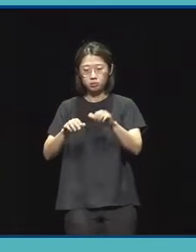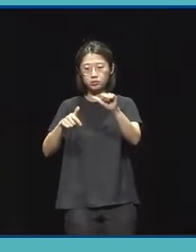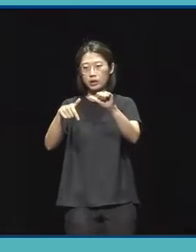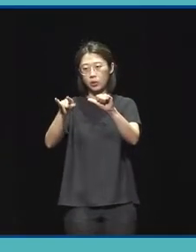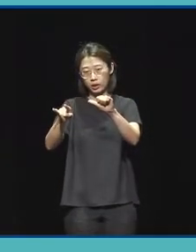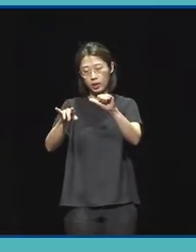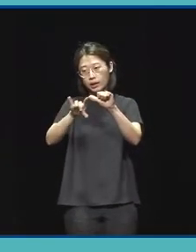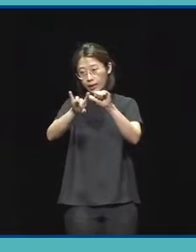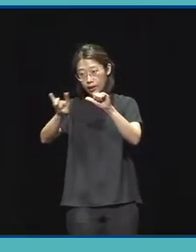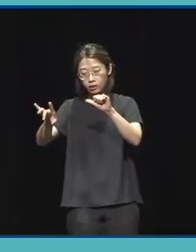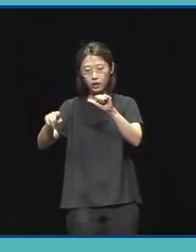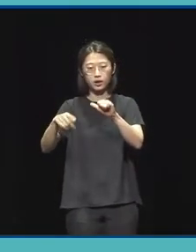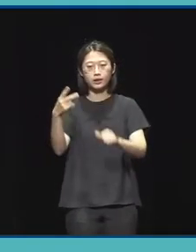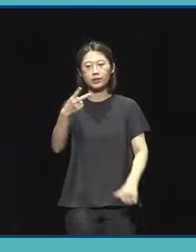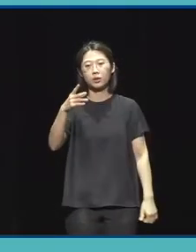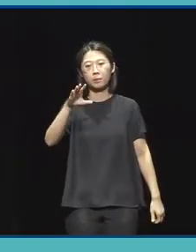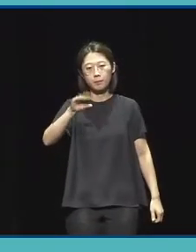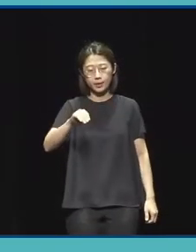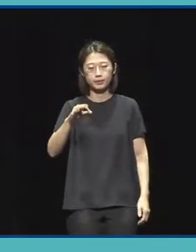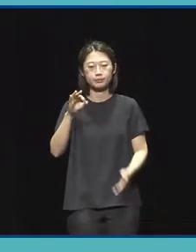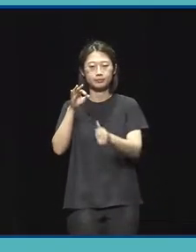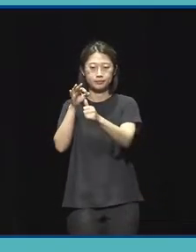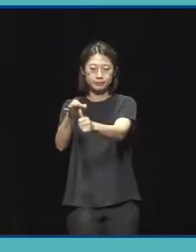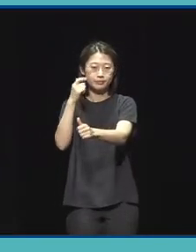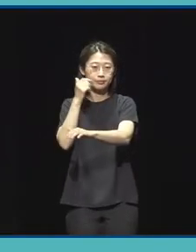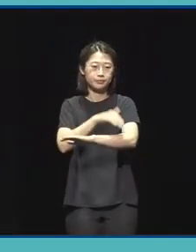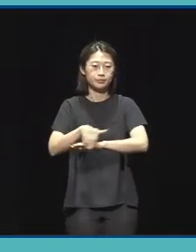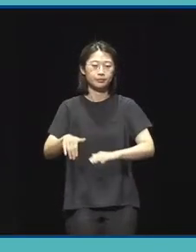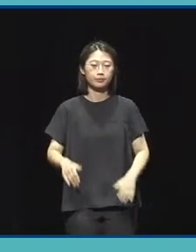2천만원씩 지원될 예정입니다